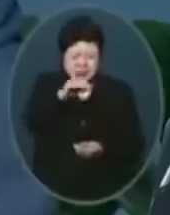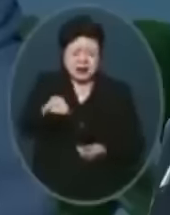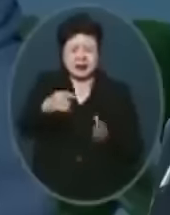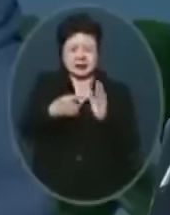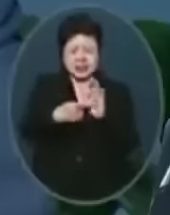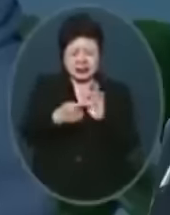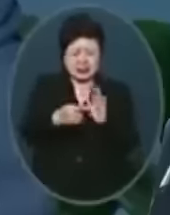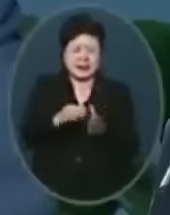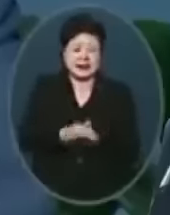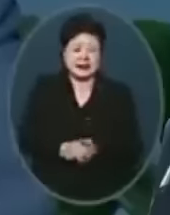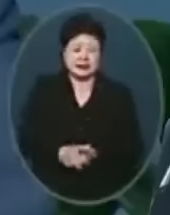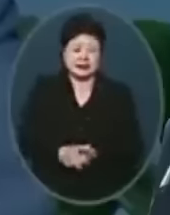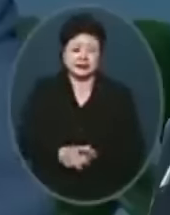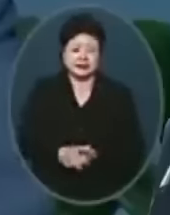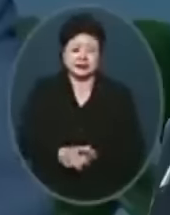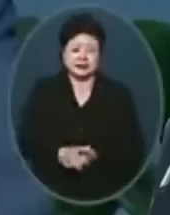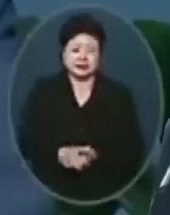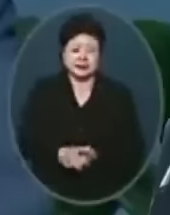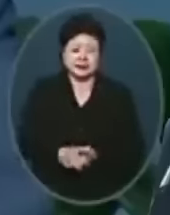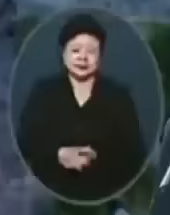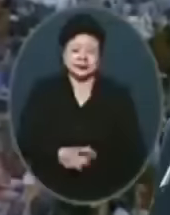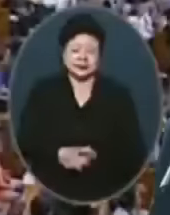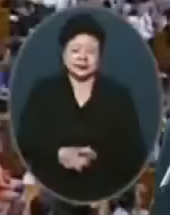나타난 것입니다.